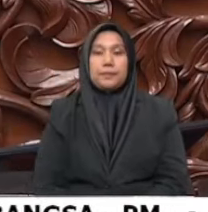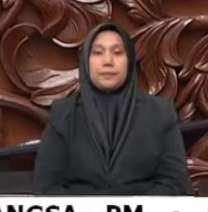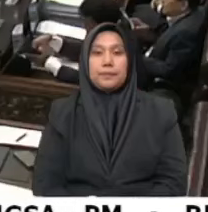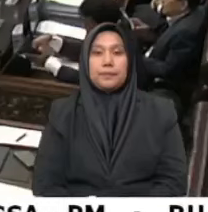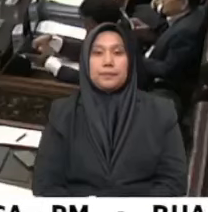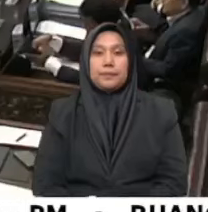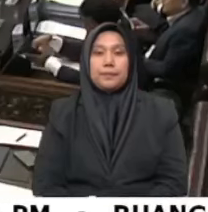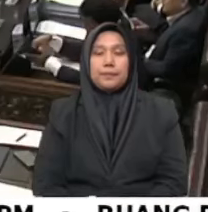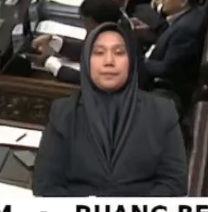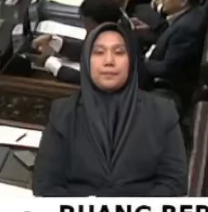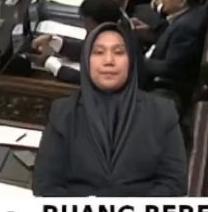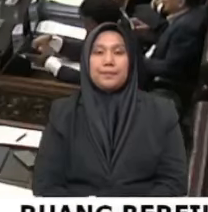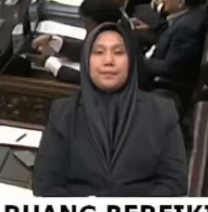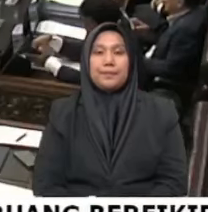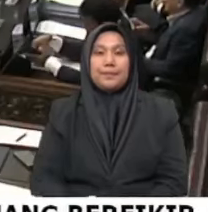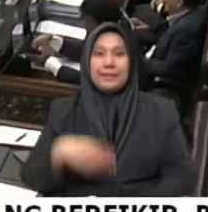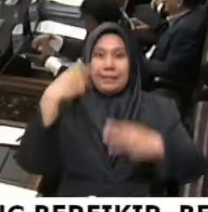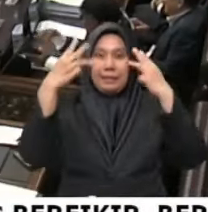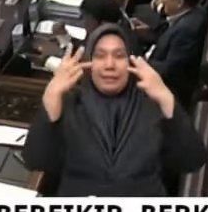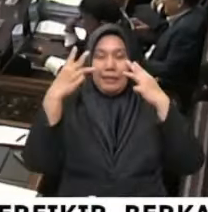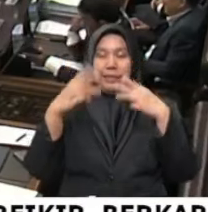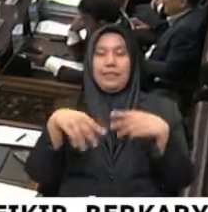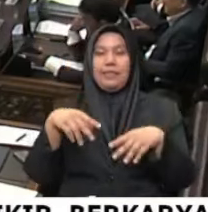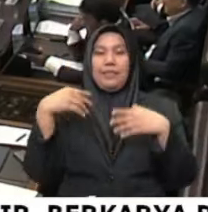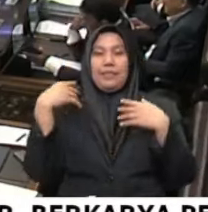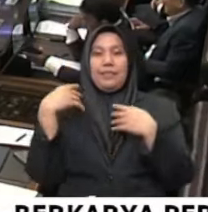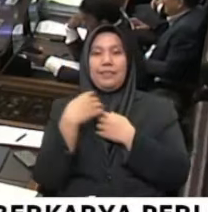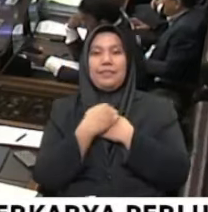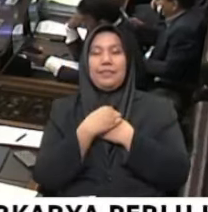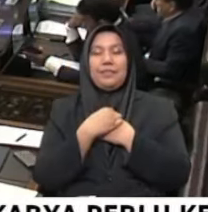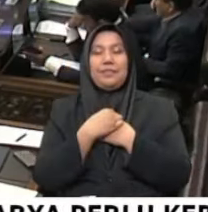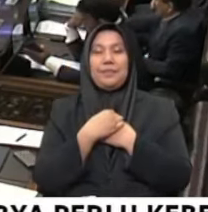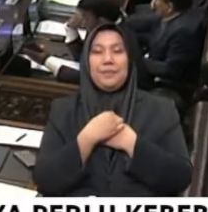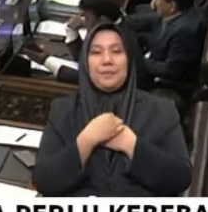cemas-cemas takut soalan tak lepas. Soalan saya nombor 13.